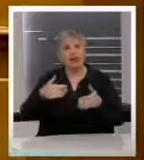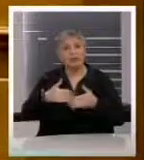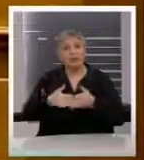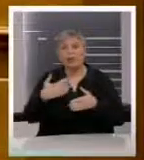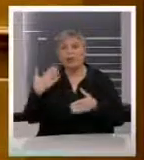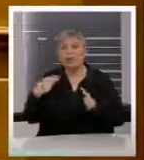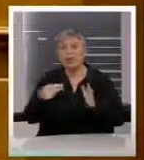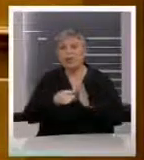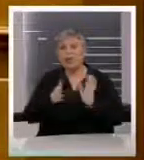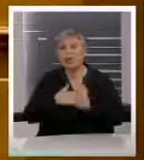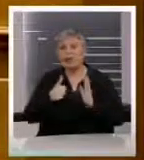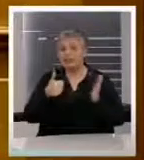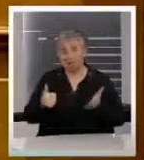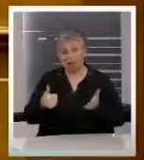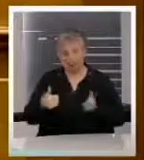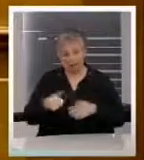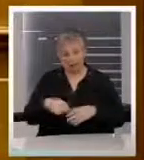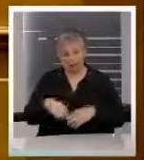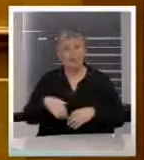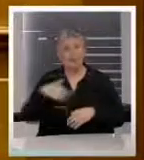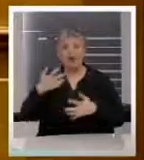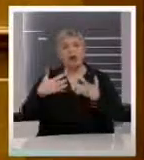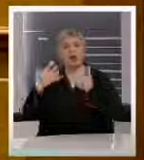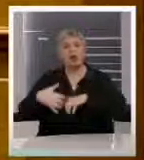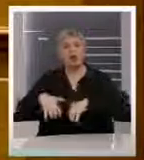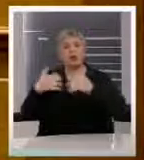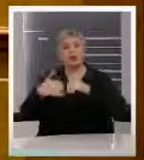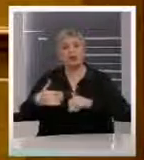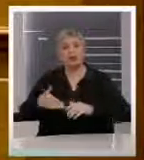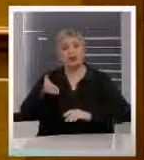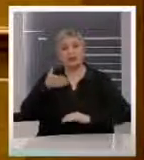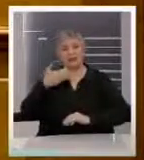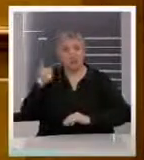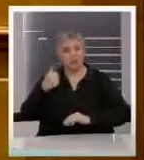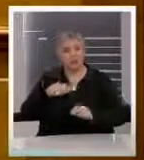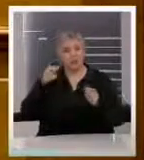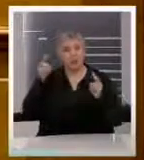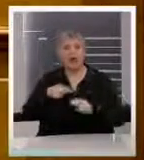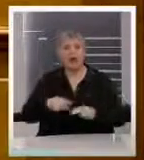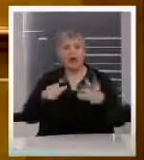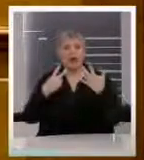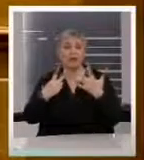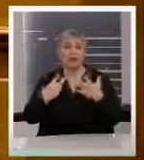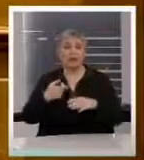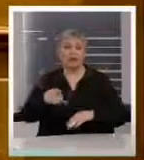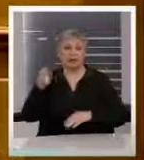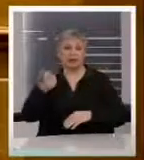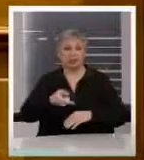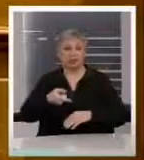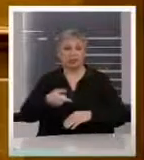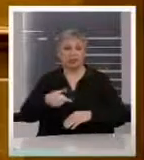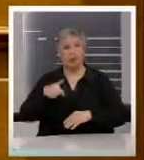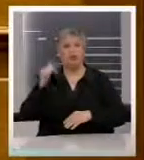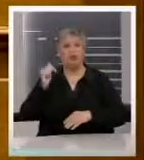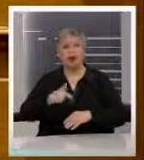2016. Τα κονδύλια για λειτουργικές δαπάνες παρουσιάζουν μείωση της τάξης του 7%, η οποία αντιστοιχεί στις